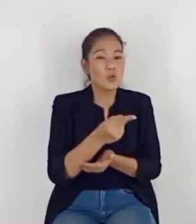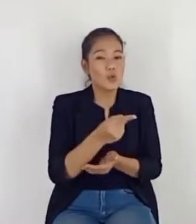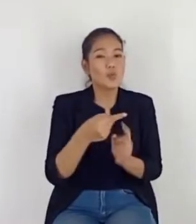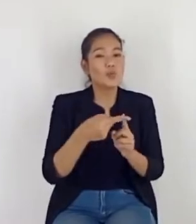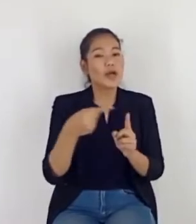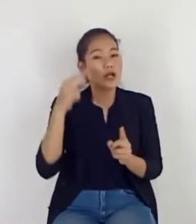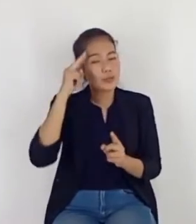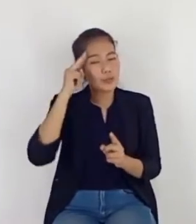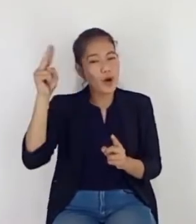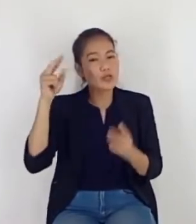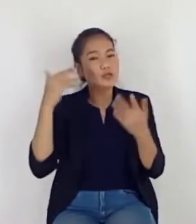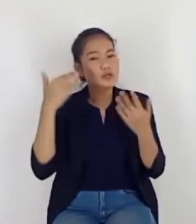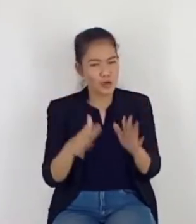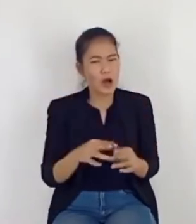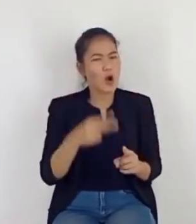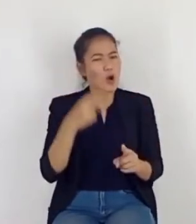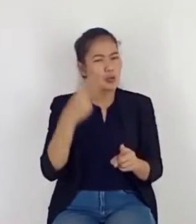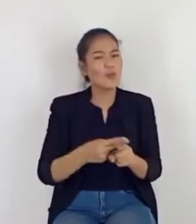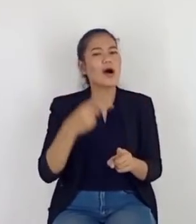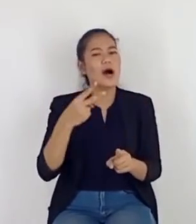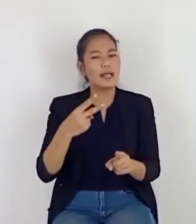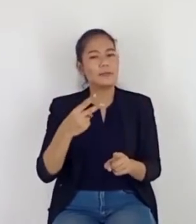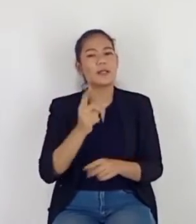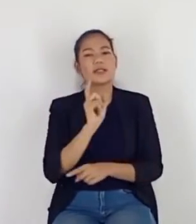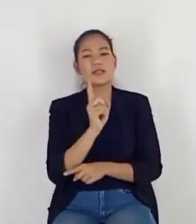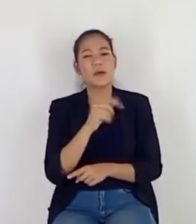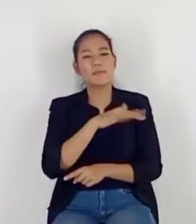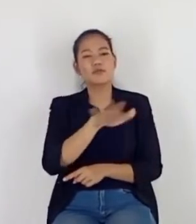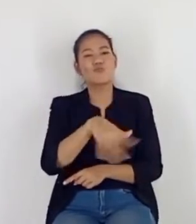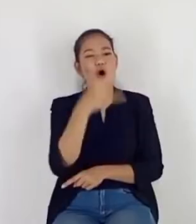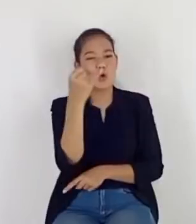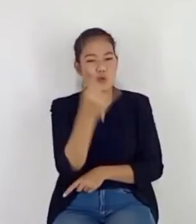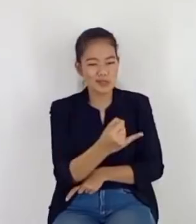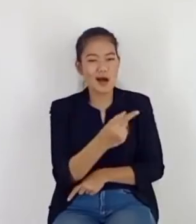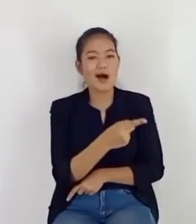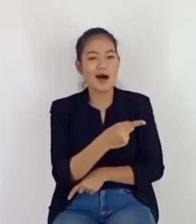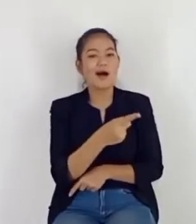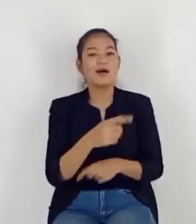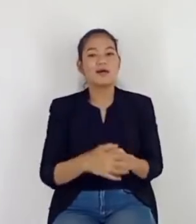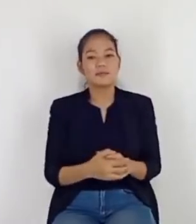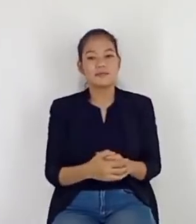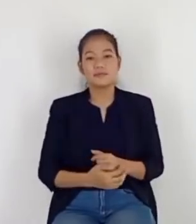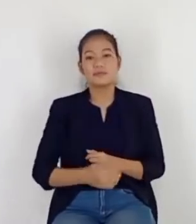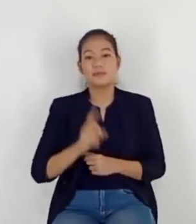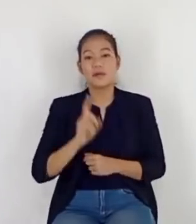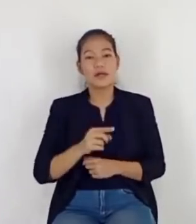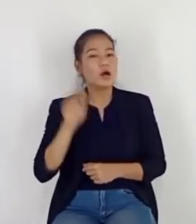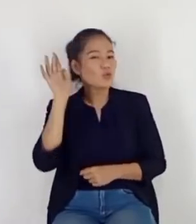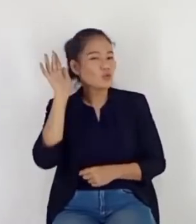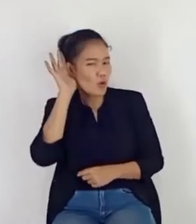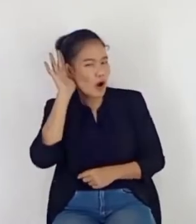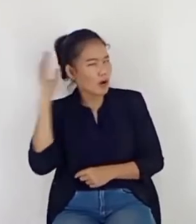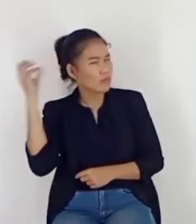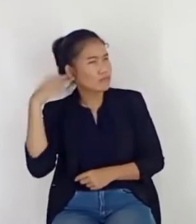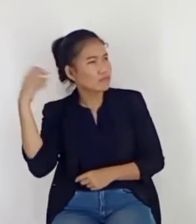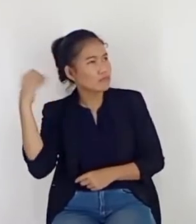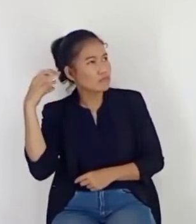tangan Tuhan dua kali lipat karena segala dosanya. Ada suara yang